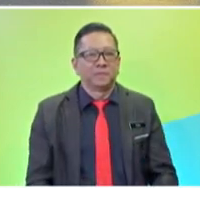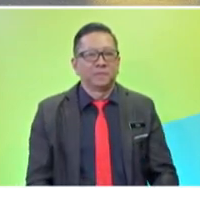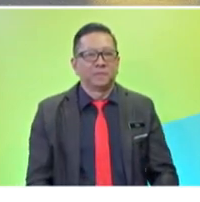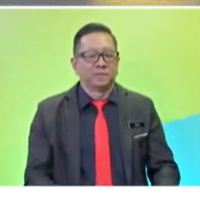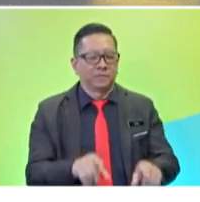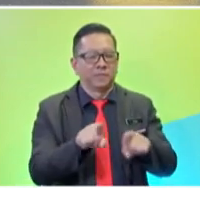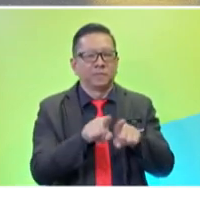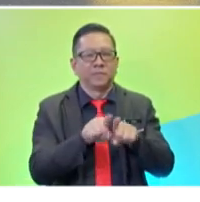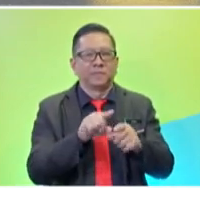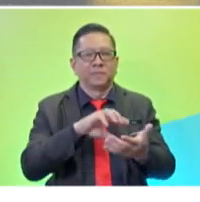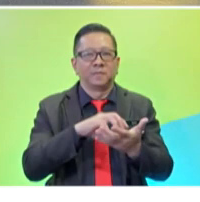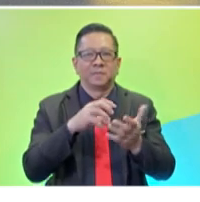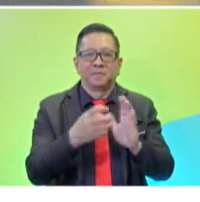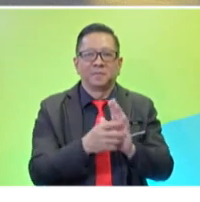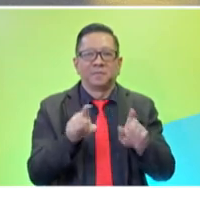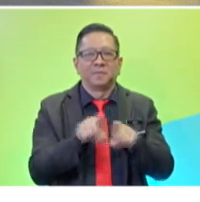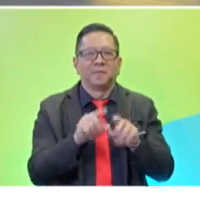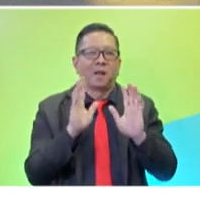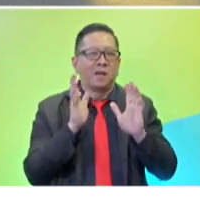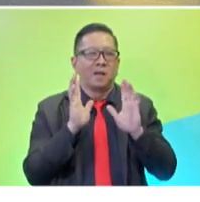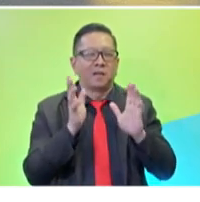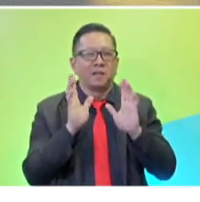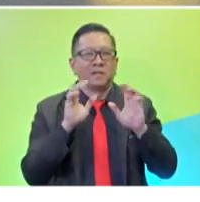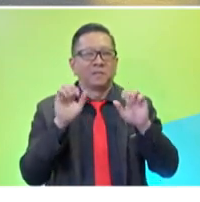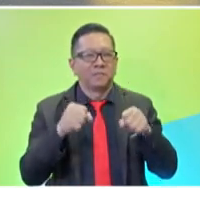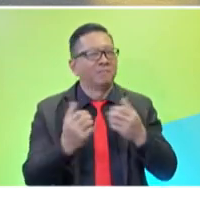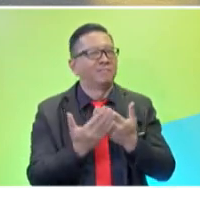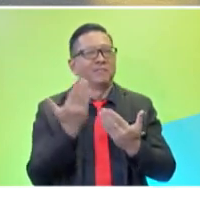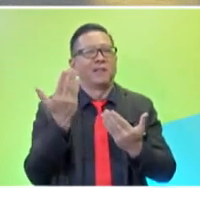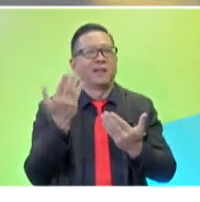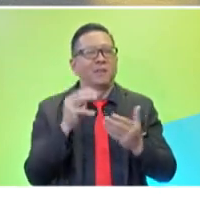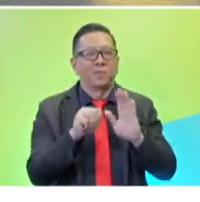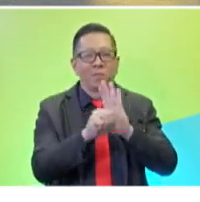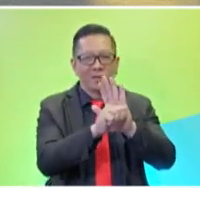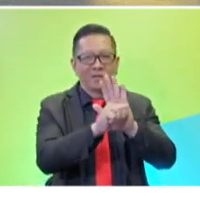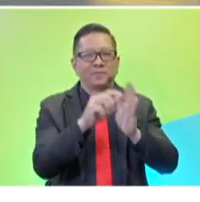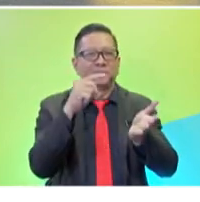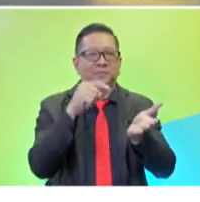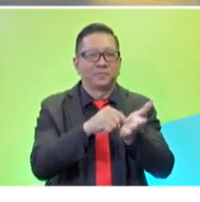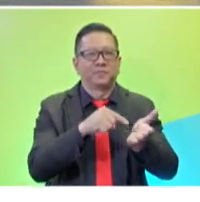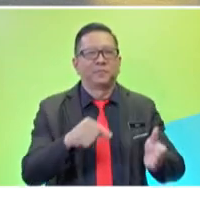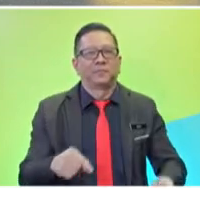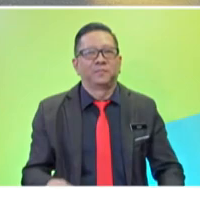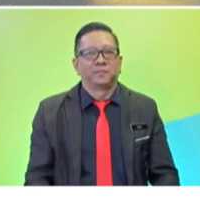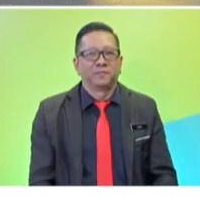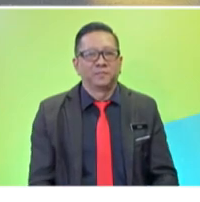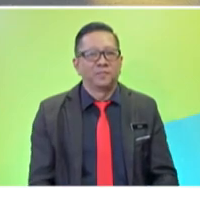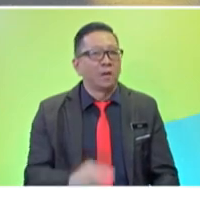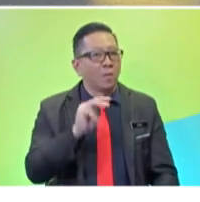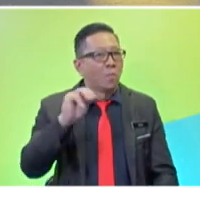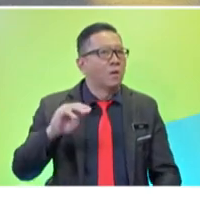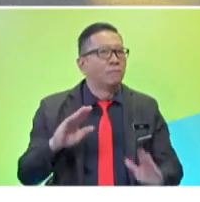itu ya sebenarnya senang jadi anak buah Mekar nih makanya Senang saja kita buat